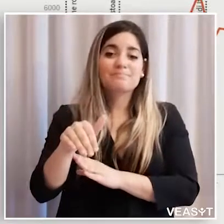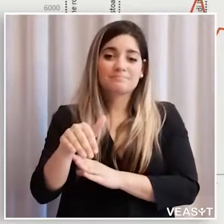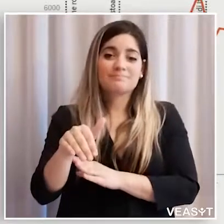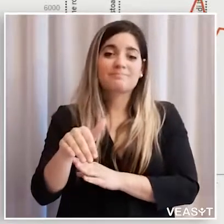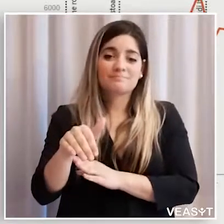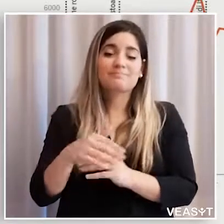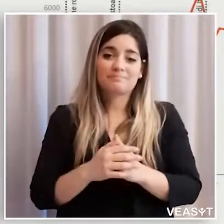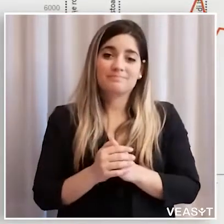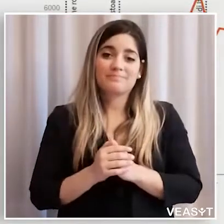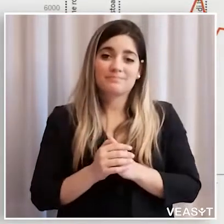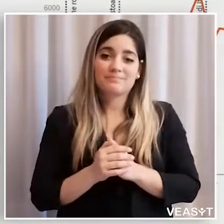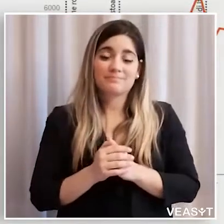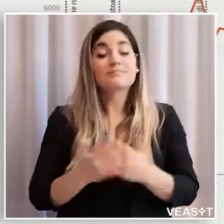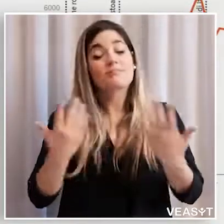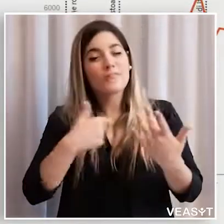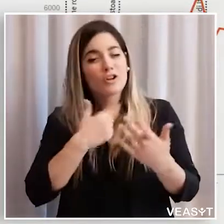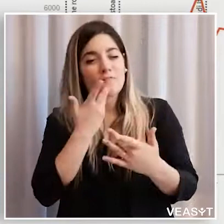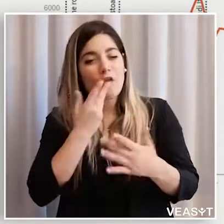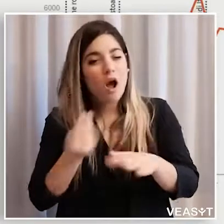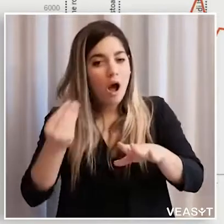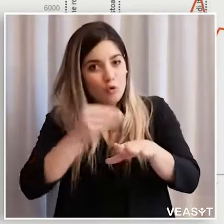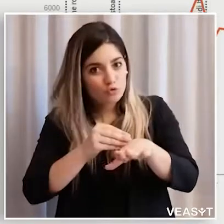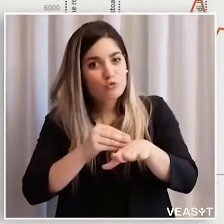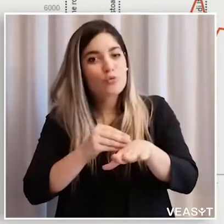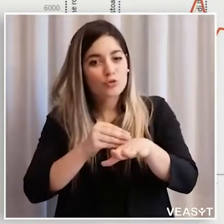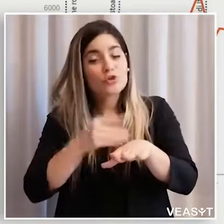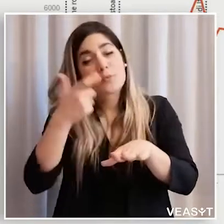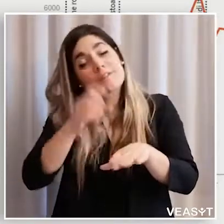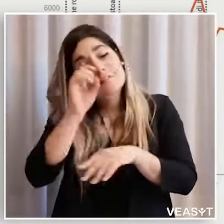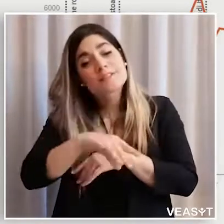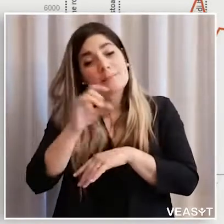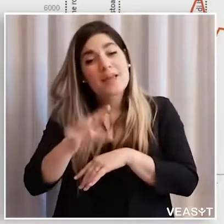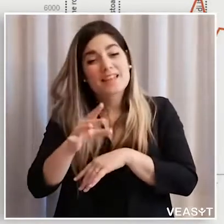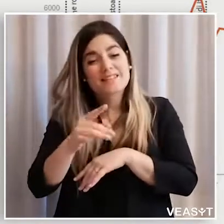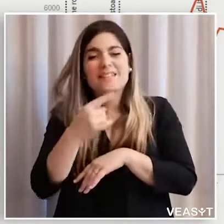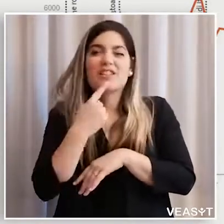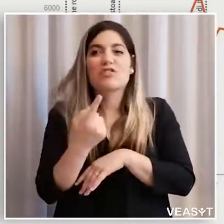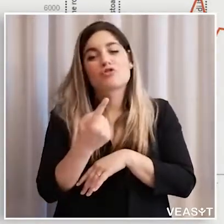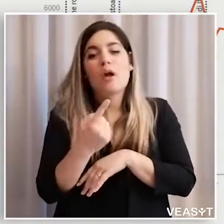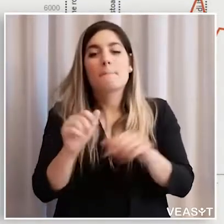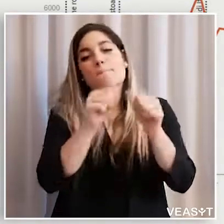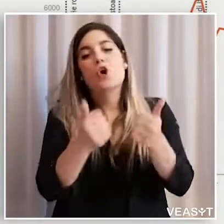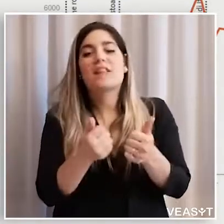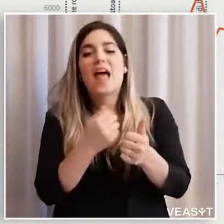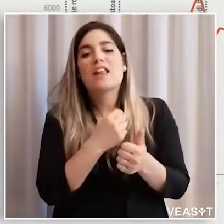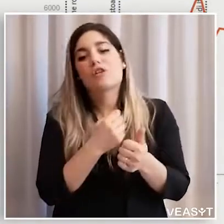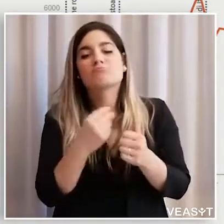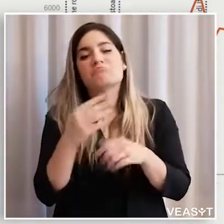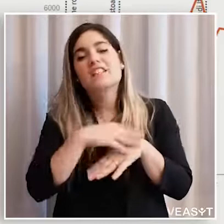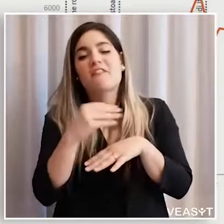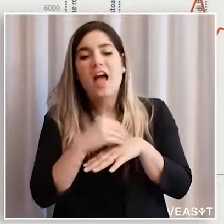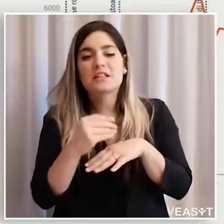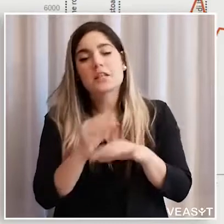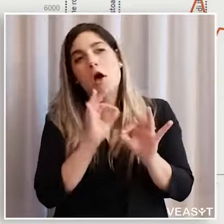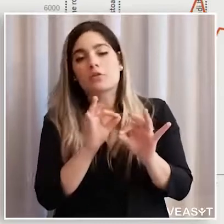ns nessun altro effetto qui mi permetto di aggiungere anche diciamo perché spesso si cita il modellino la svezia in svezia non